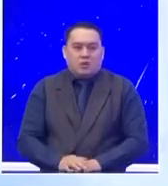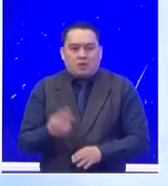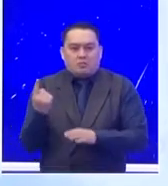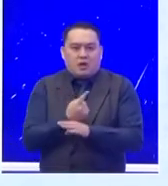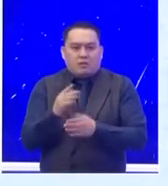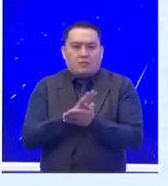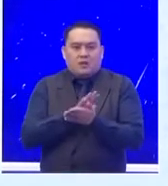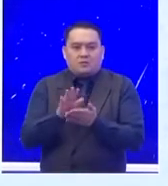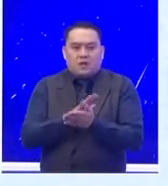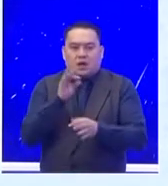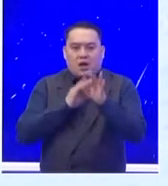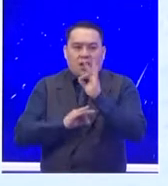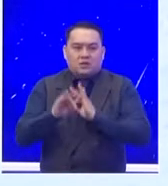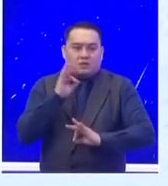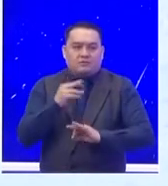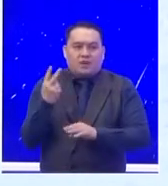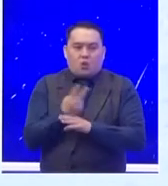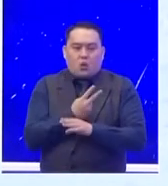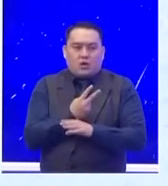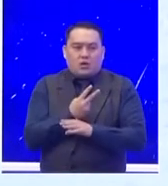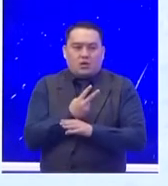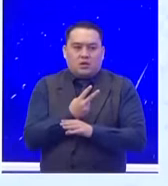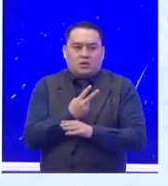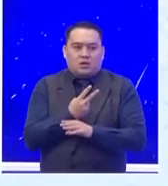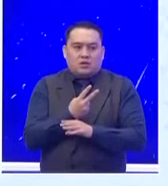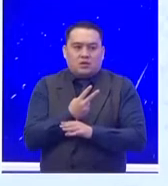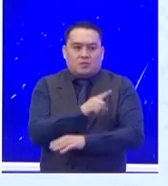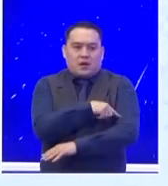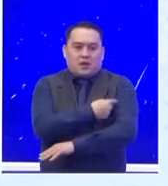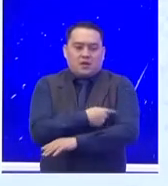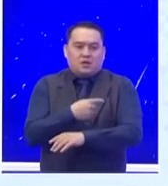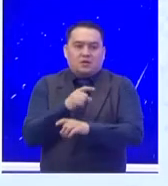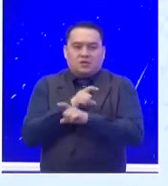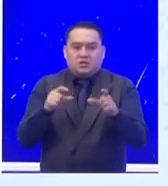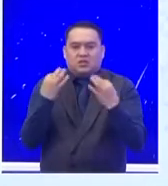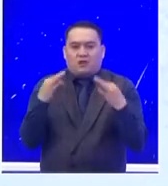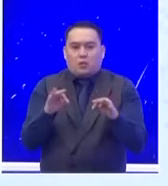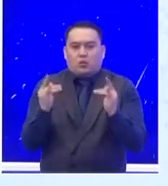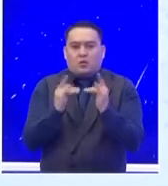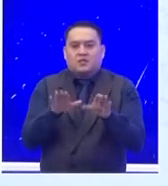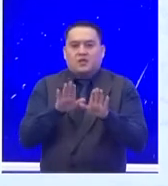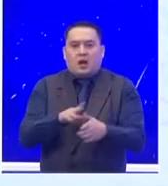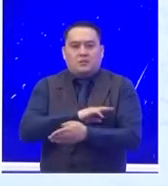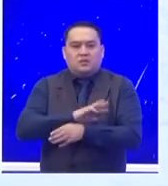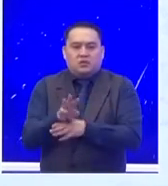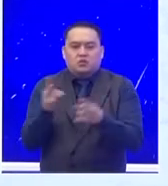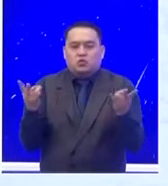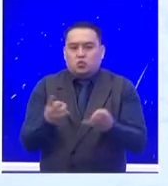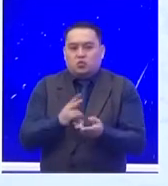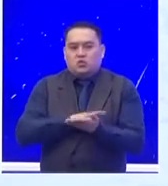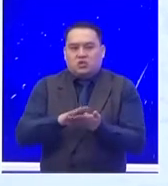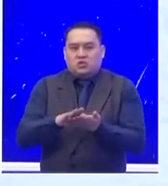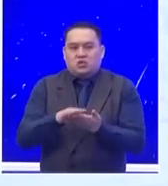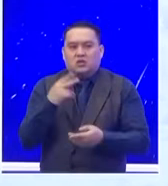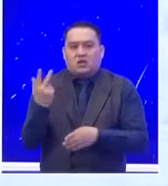это бесплатное лекарство. Второе – это в больницах свободной койки, чтобы было прозрачно, открыто.